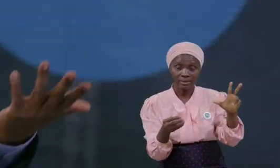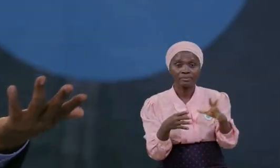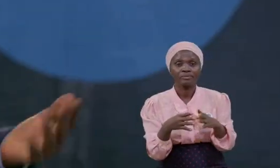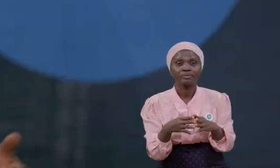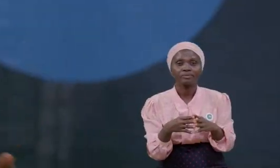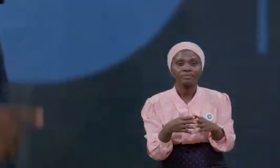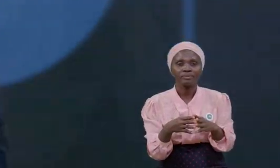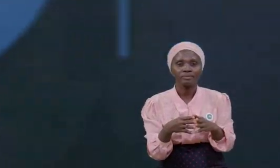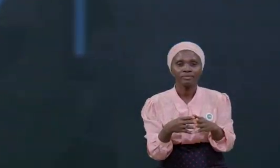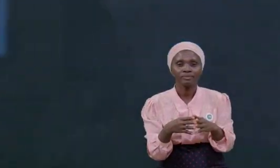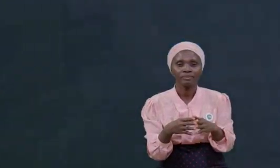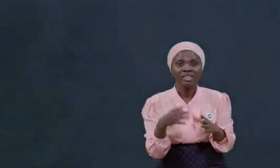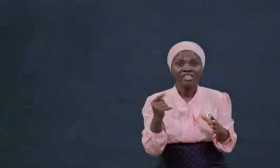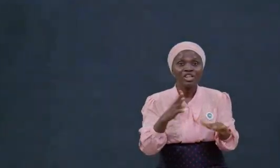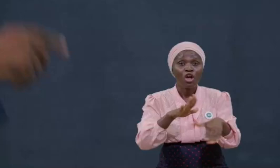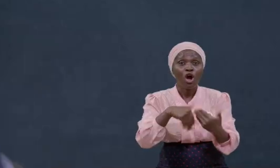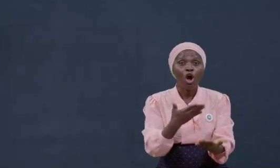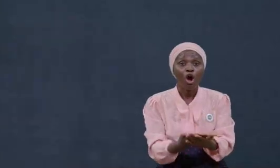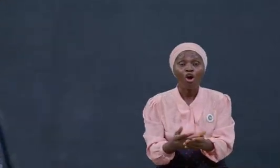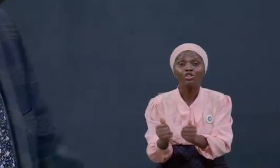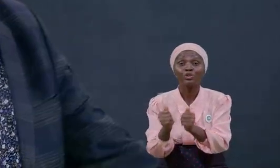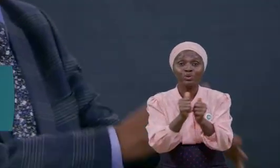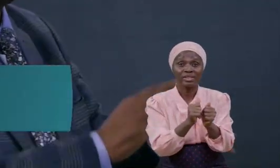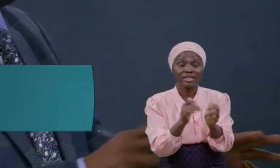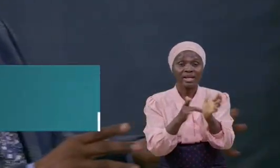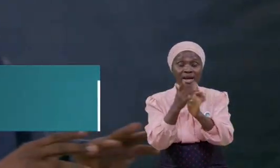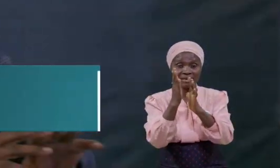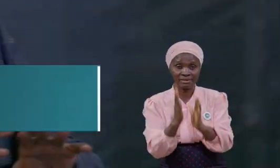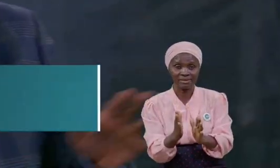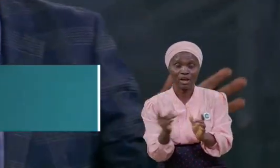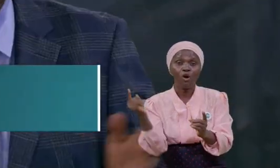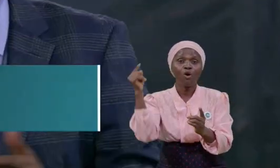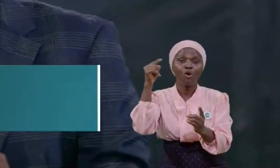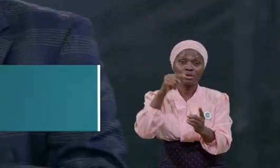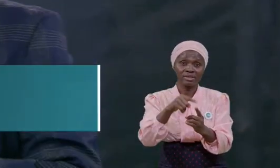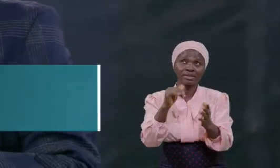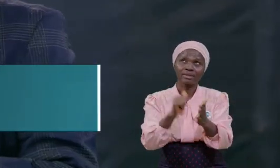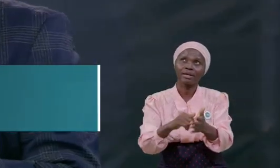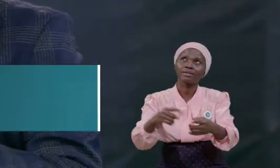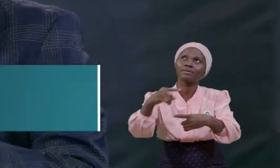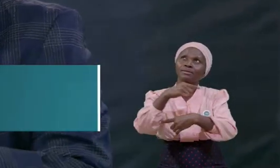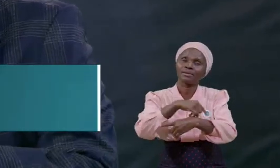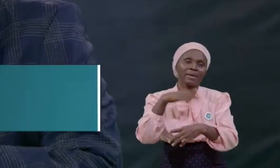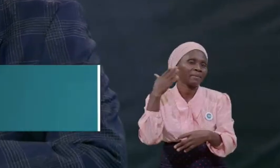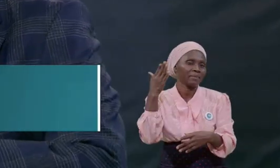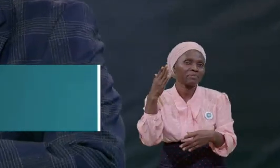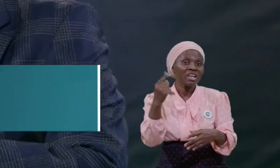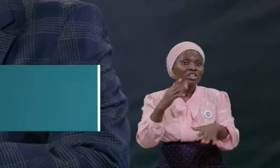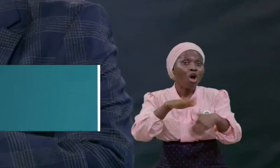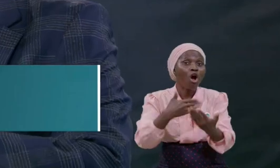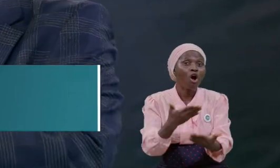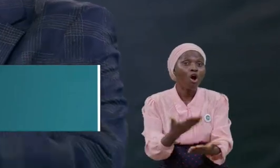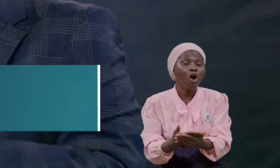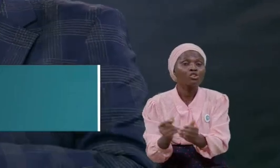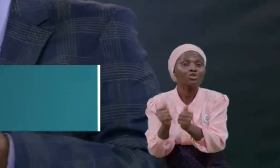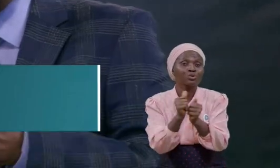Le chrétien complet jusqu'à ce jour-là. Le chrétien complet jusqu'à